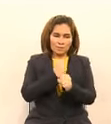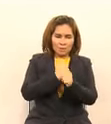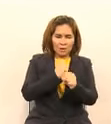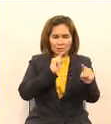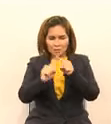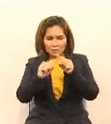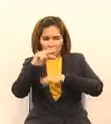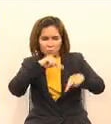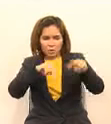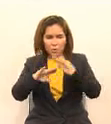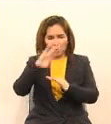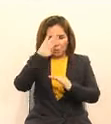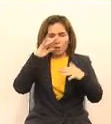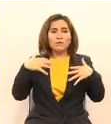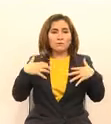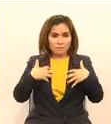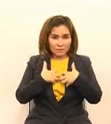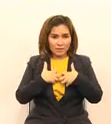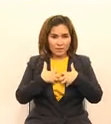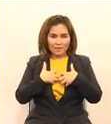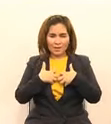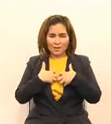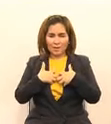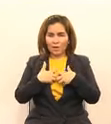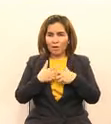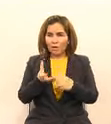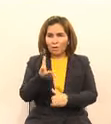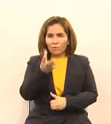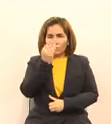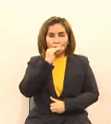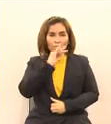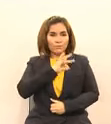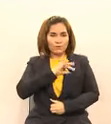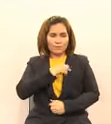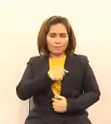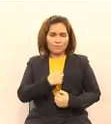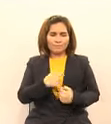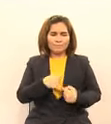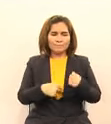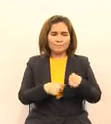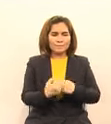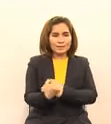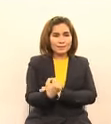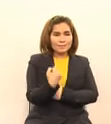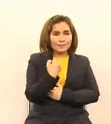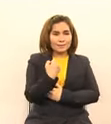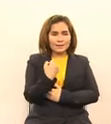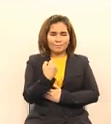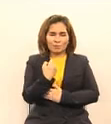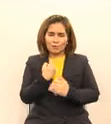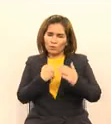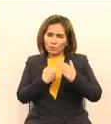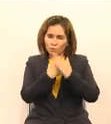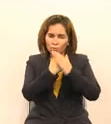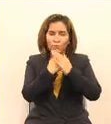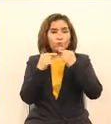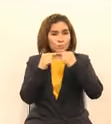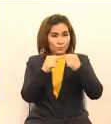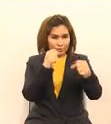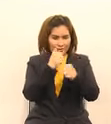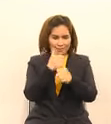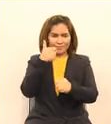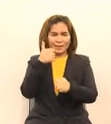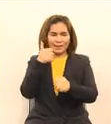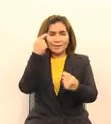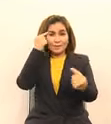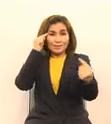แน่นอนครับความเหนื่อยยังคงอยู่แต่กำลังใจที่มาจะทำให้บุคลากรทุกคนยังมีแรงที่จะสู้ต่อไปสู้ต่อไ